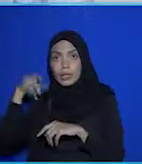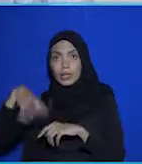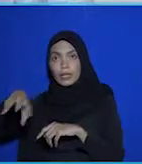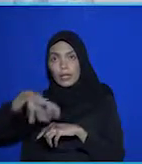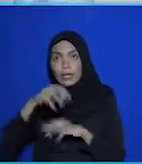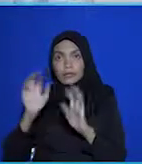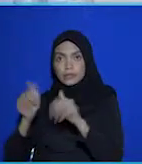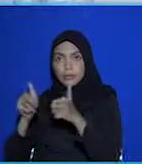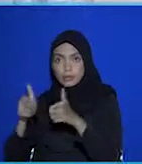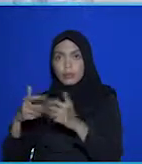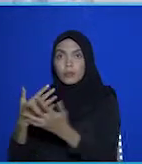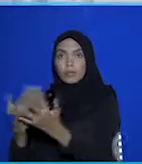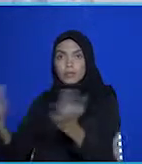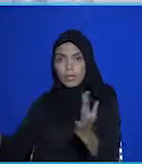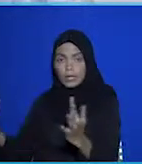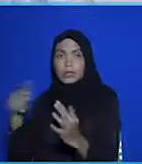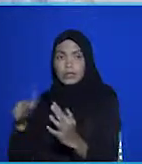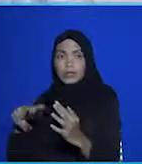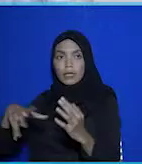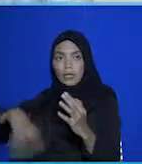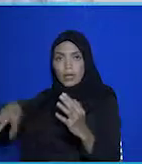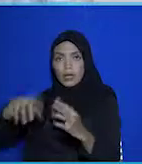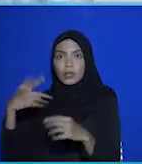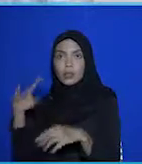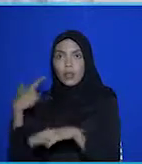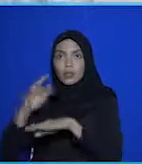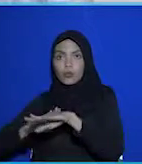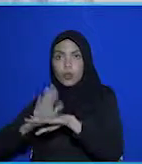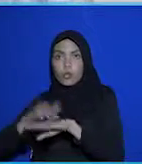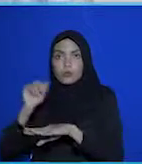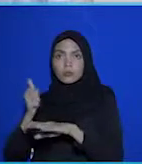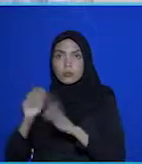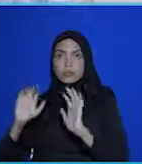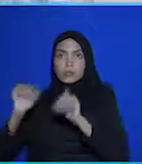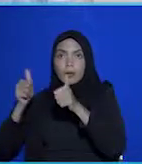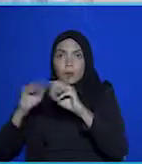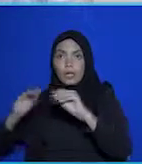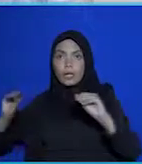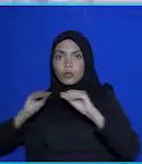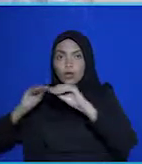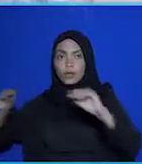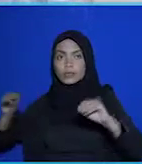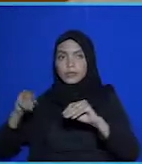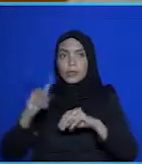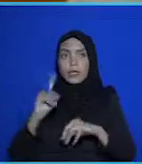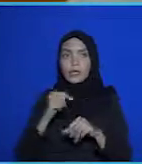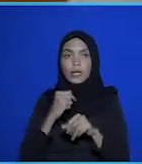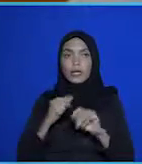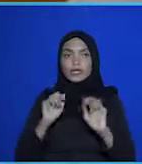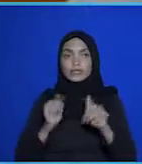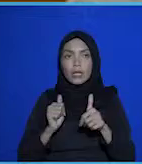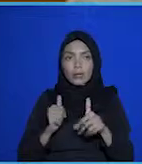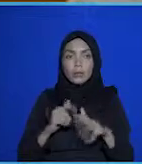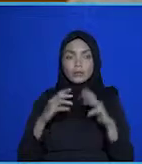mengkondisikan rakyatnya untuk budayanya sudah siap, ada edukasi, ada geladi.